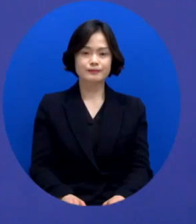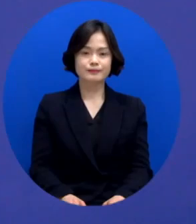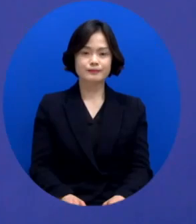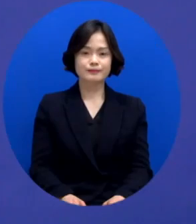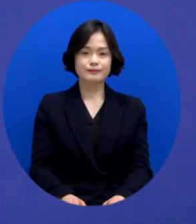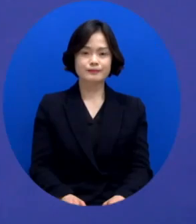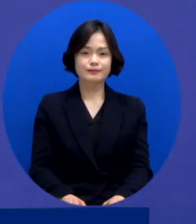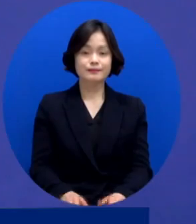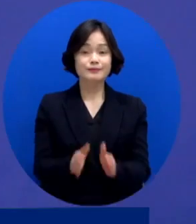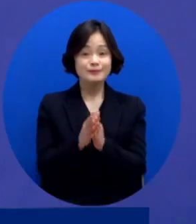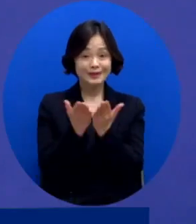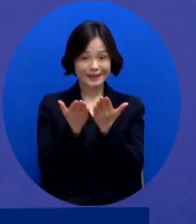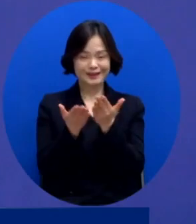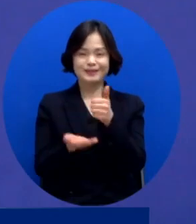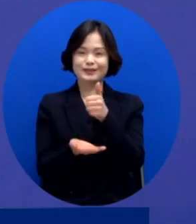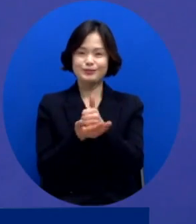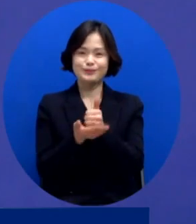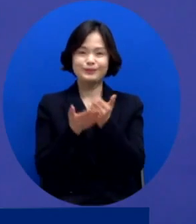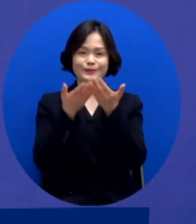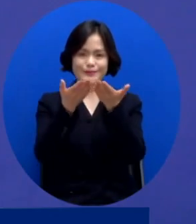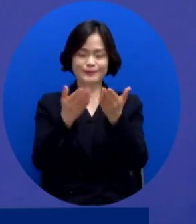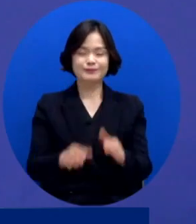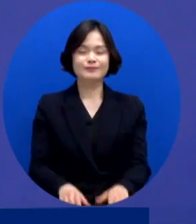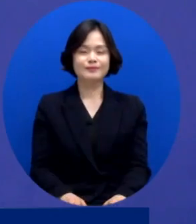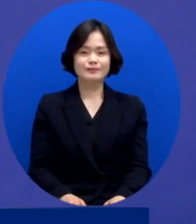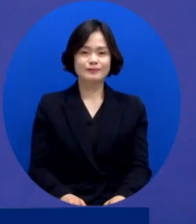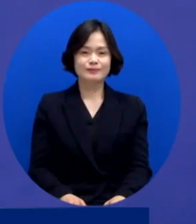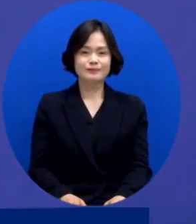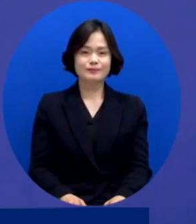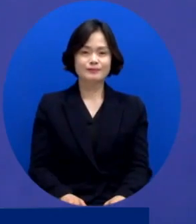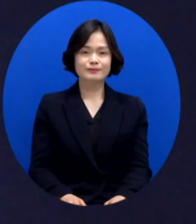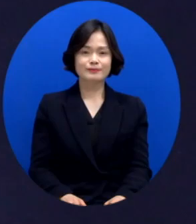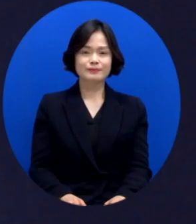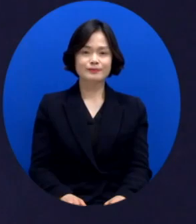이번 한 주간의 책을 소개해드립니다. 이한승 기자입니다.